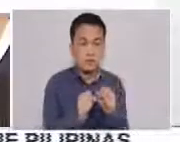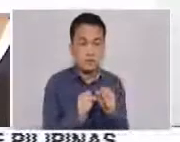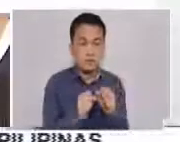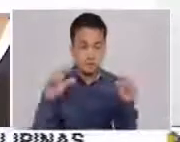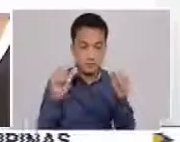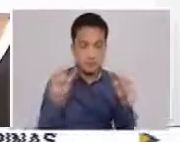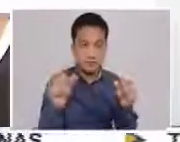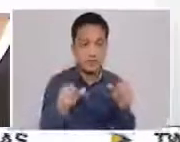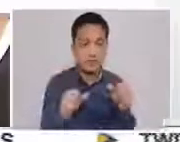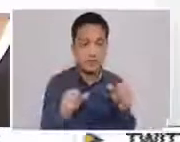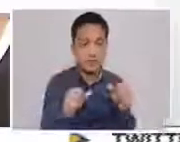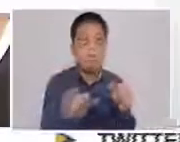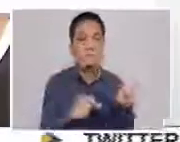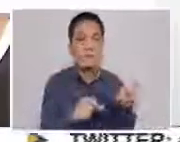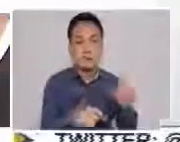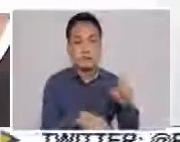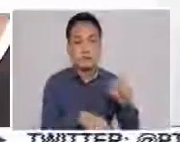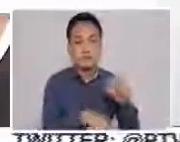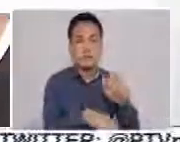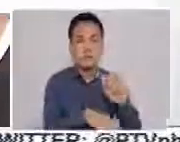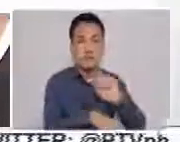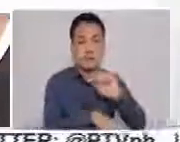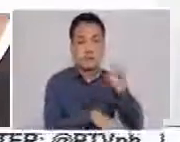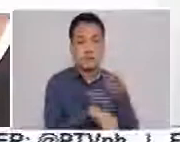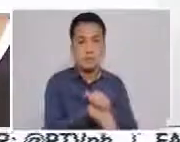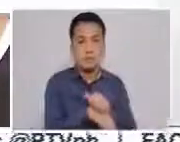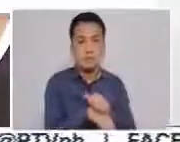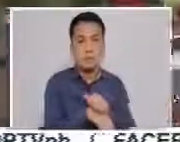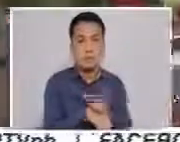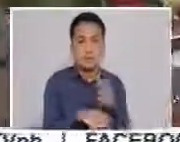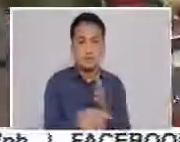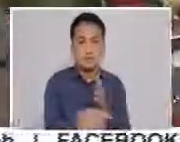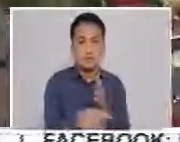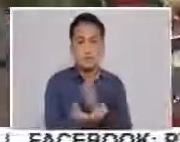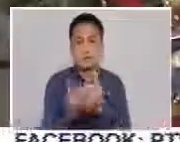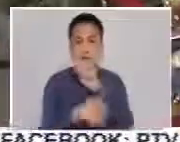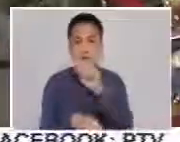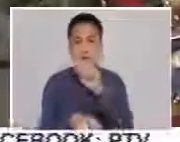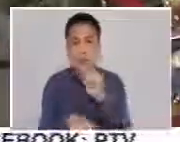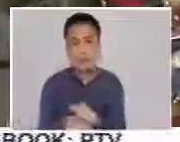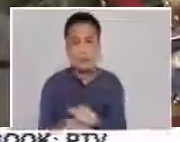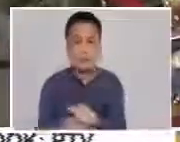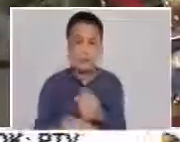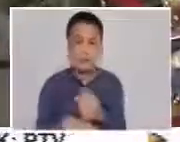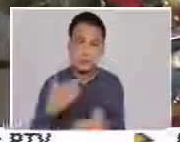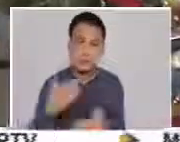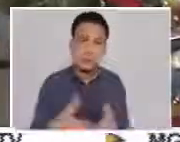ng Toll Regulatory Board. Ingat po, sir. Mag-ingat po kayo, sir. Thank you so much. Good morning po. Good morning po.